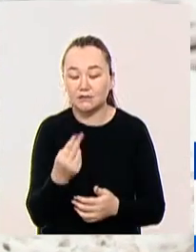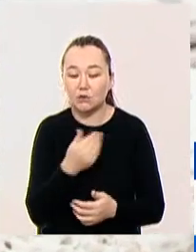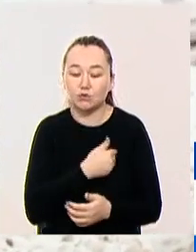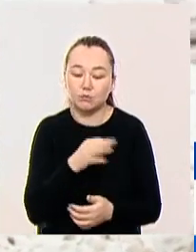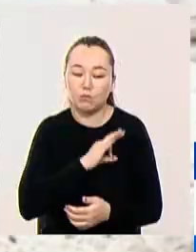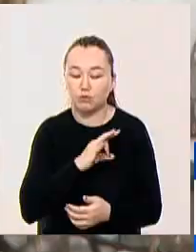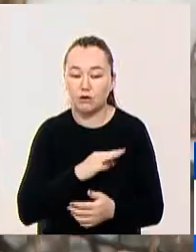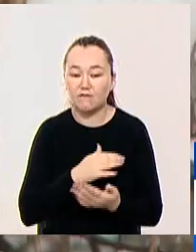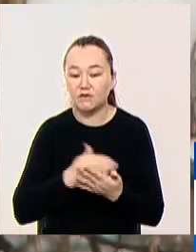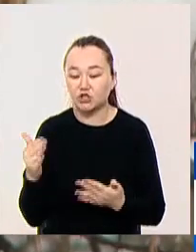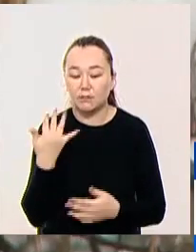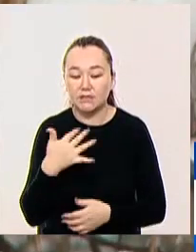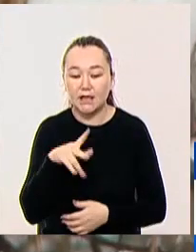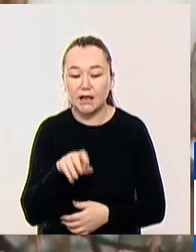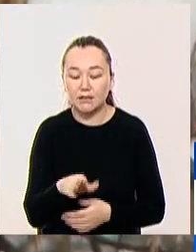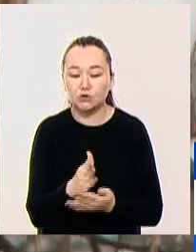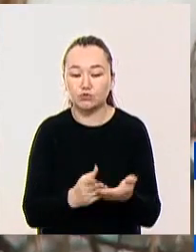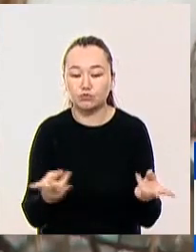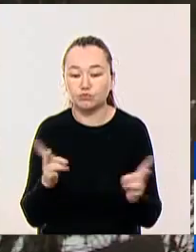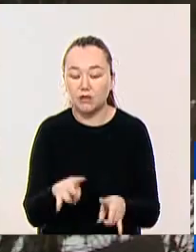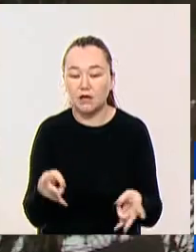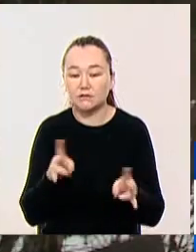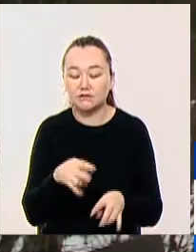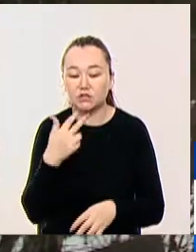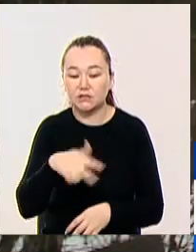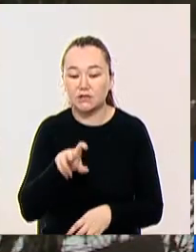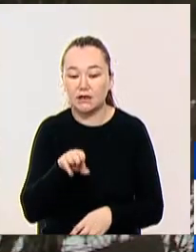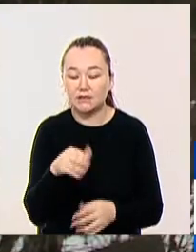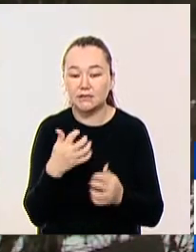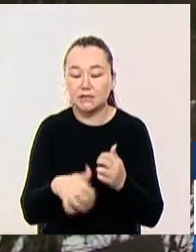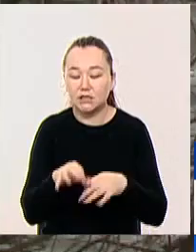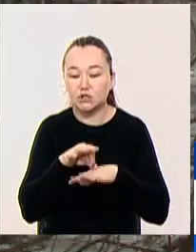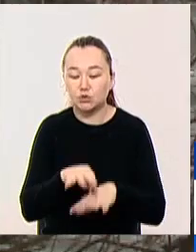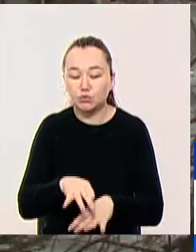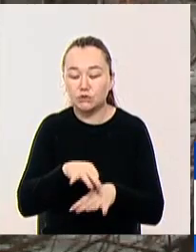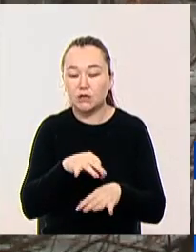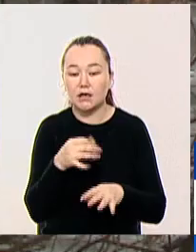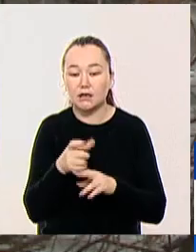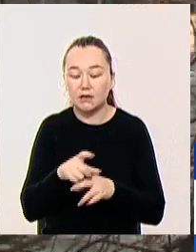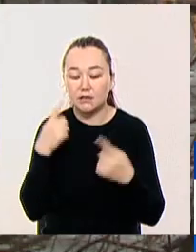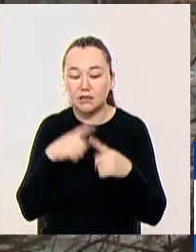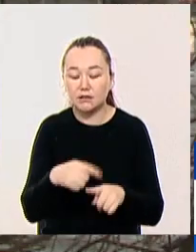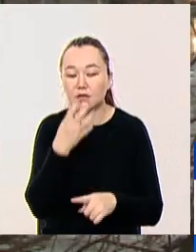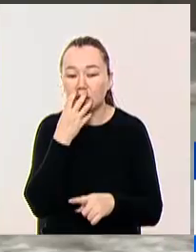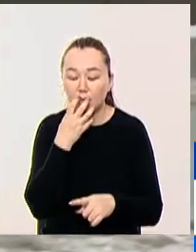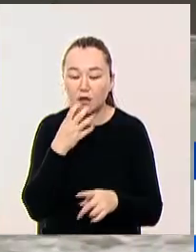свыше 50 лет. Срок службы оставшихся свыше 30 лет. Средний износ основного оборудования